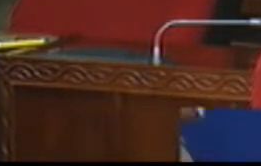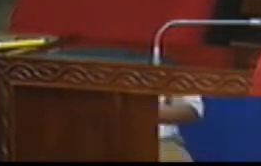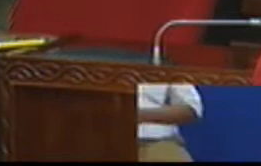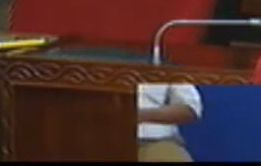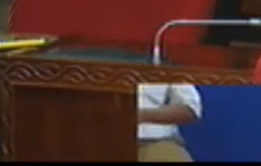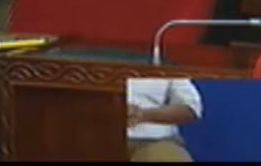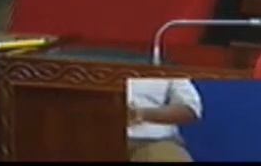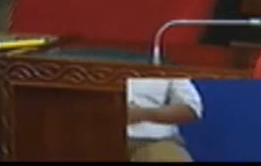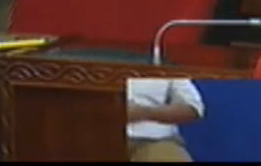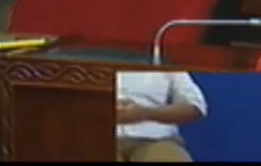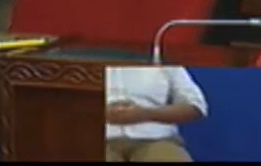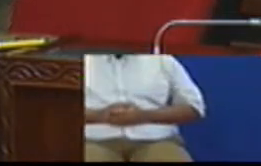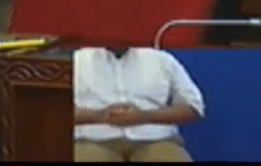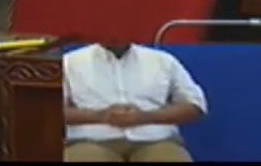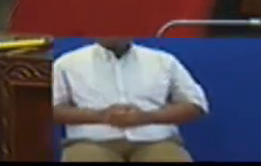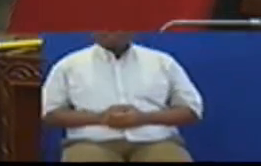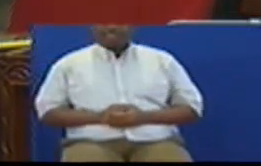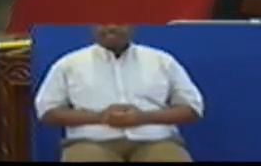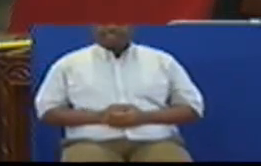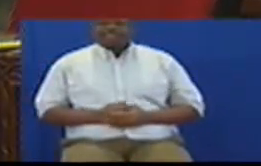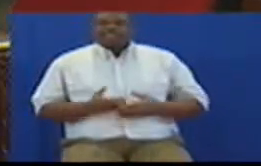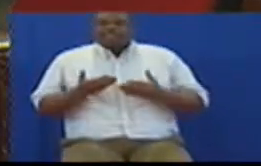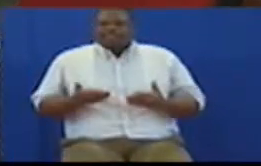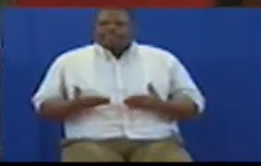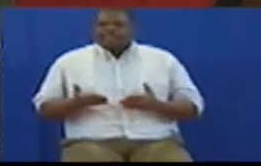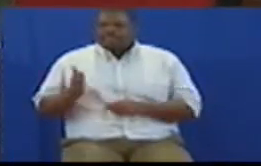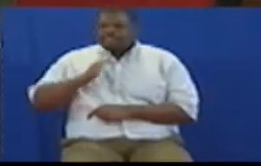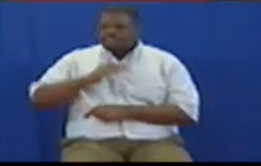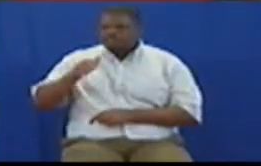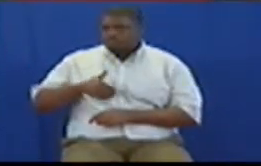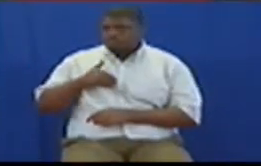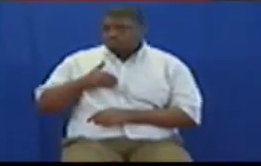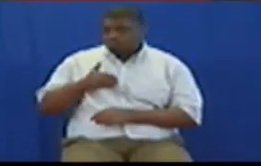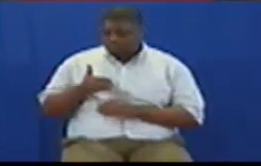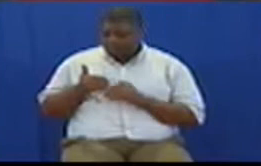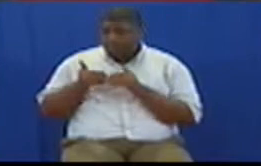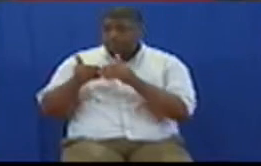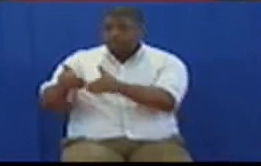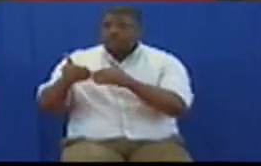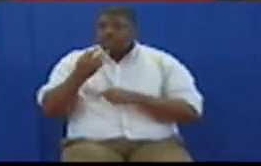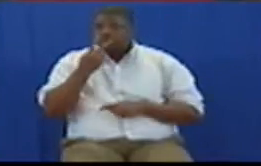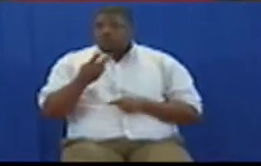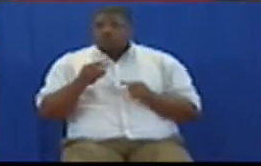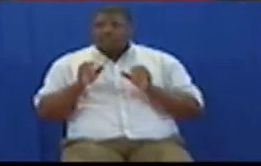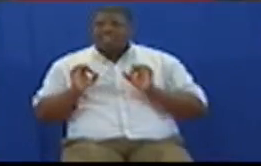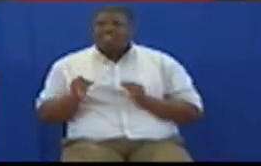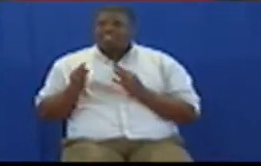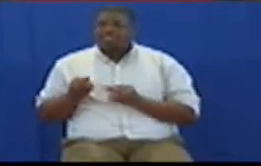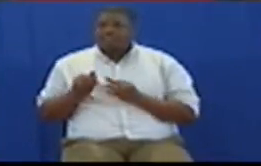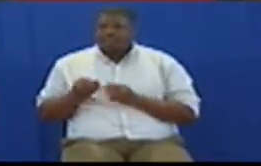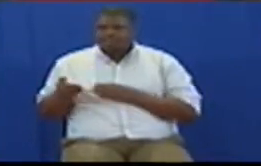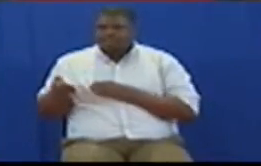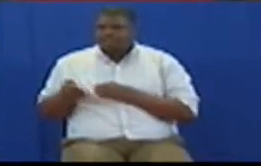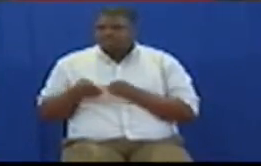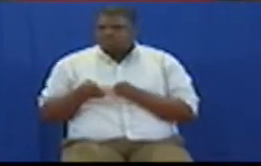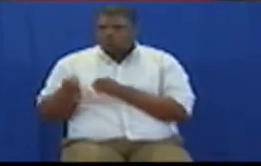tofauti tofauti zinazotumika katika maeneo tofauti. Kwa hiyo katika siku za mbele tuone ni namna gani tutakuwa na mfumo